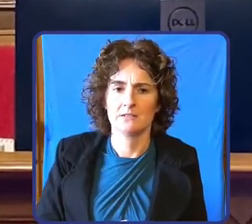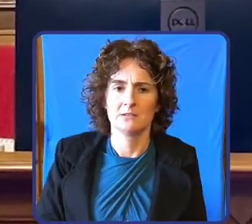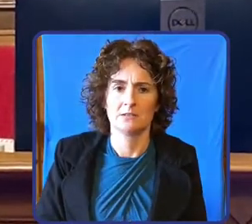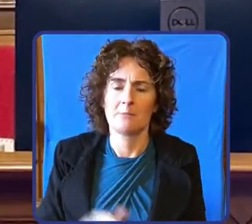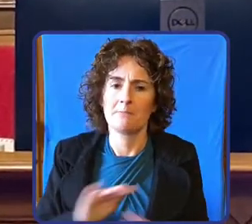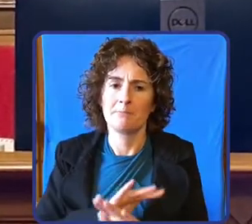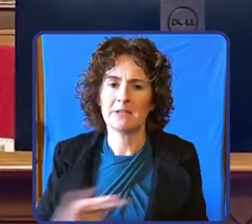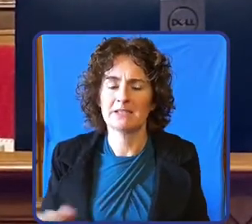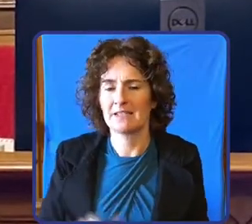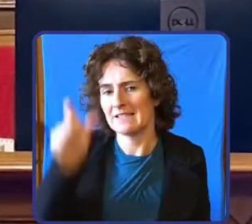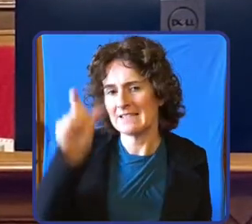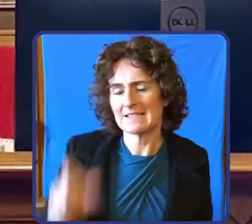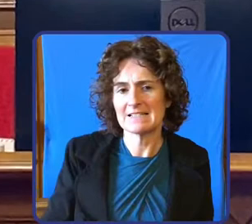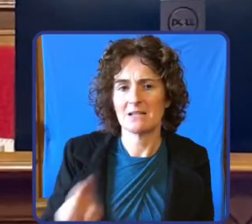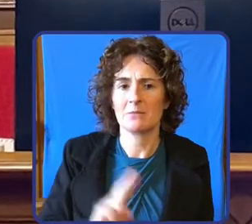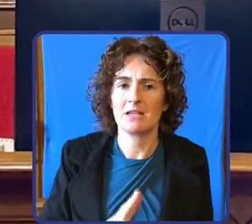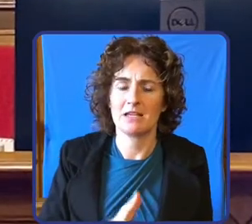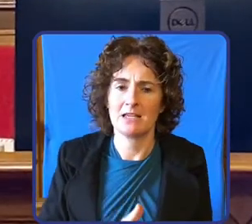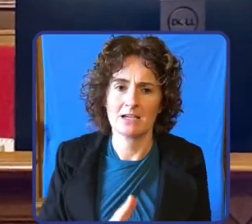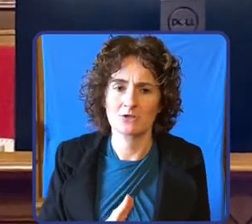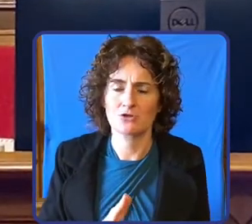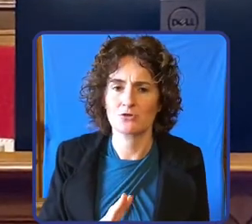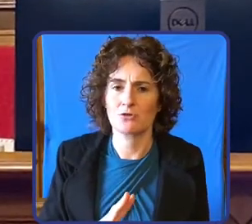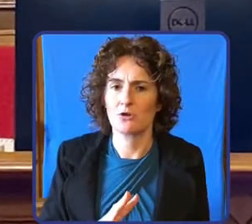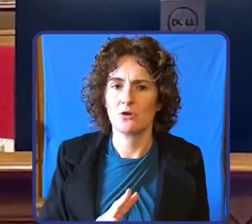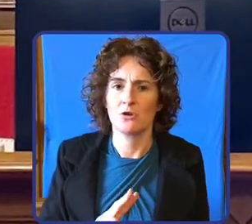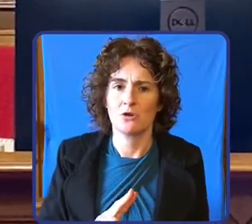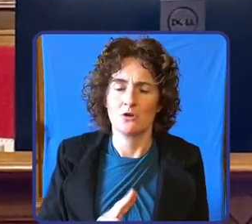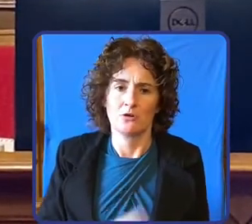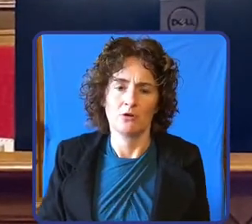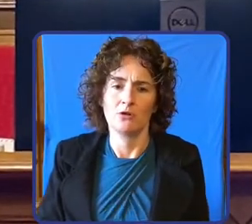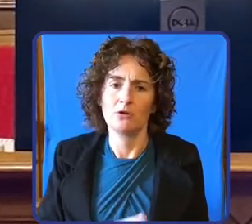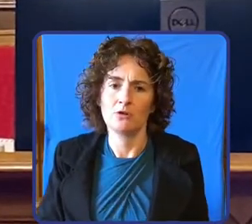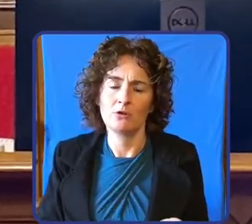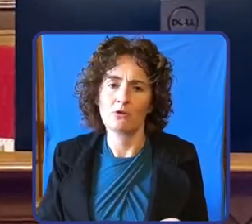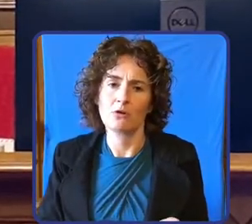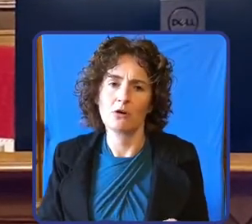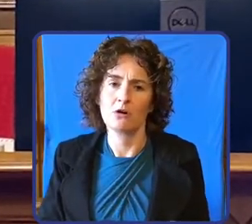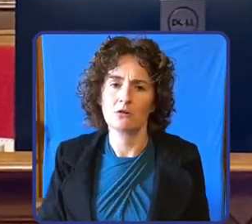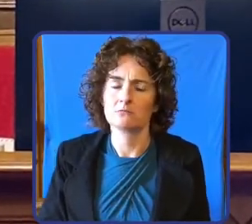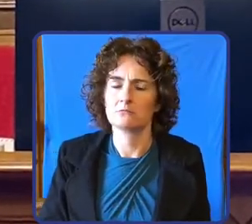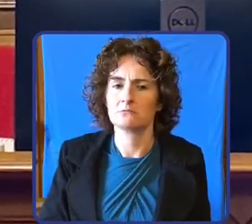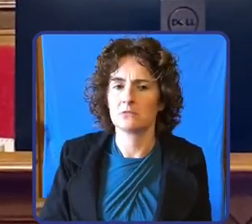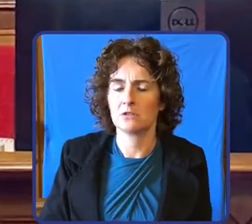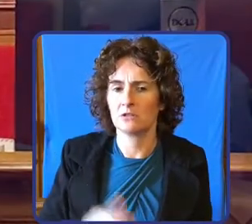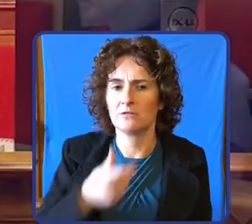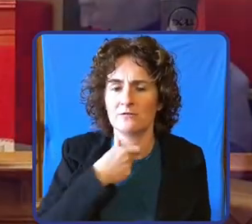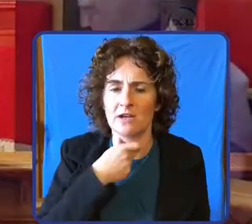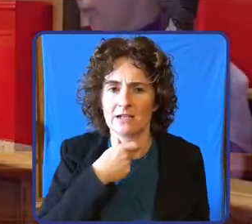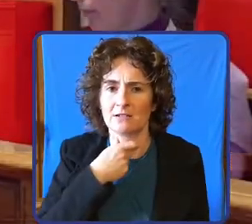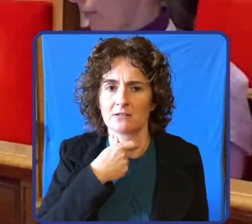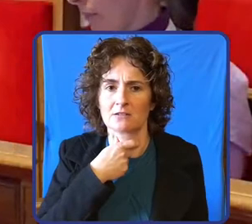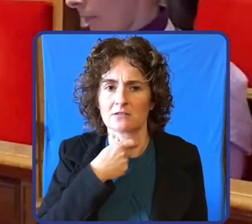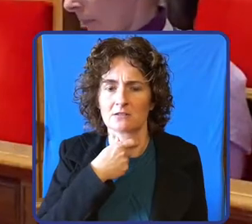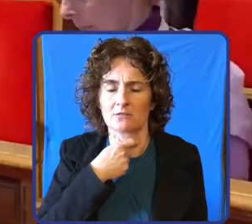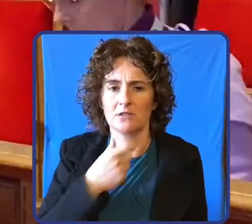az mindenkinek személyes joga. De kérdezni? Hát kérdezni lehet. Csehdi Tamás képviselő úr.